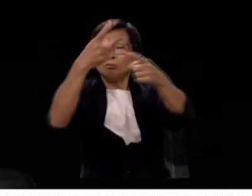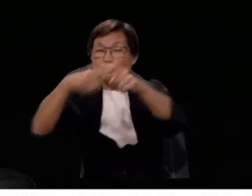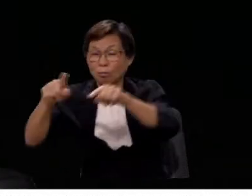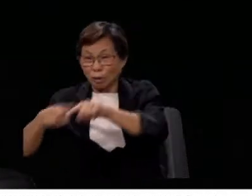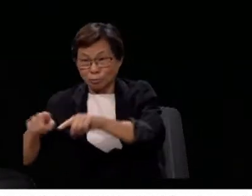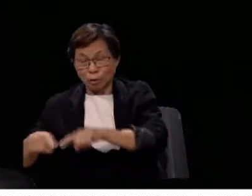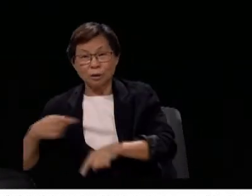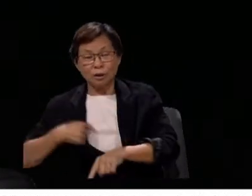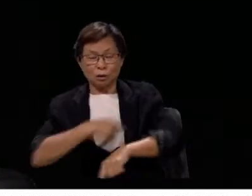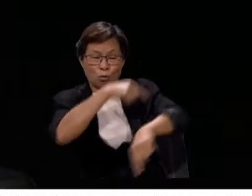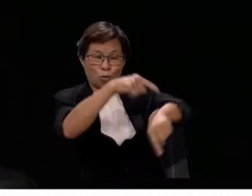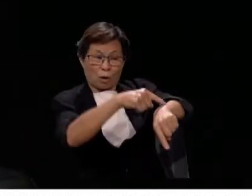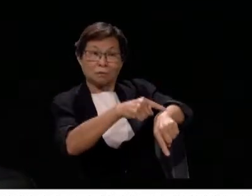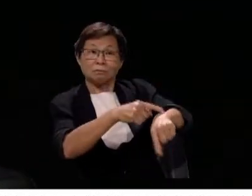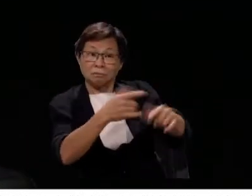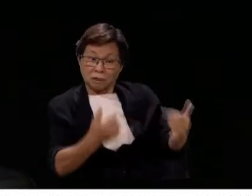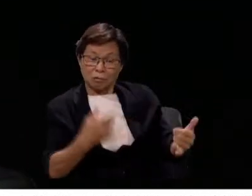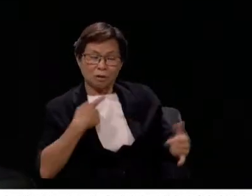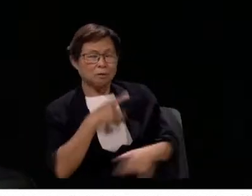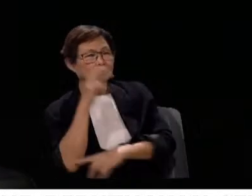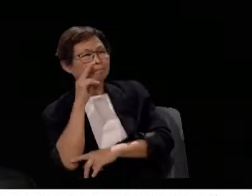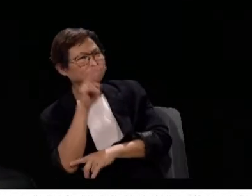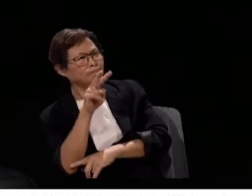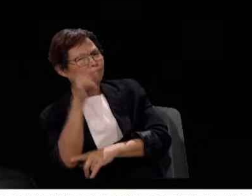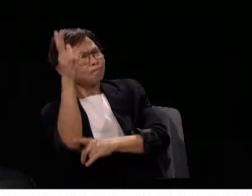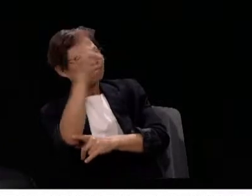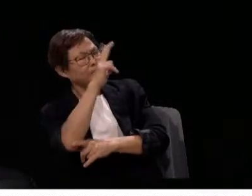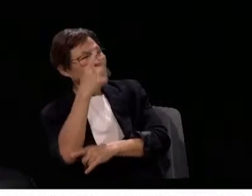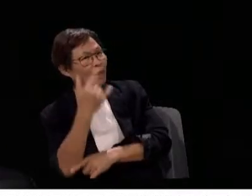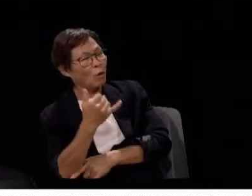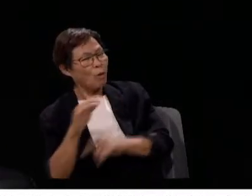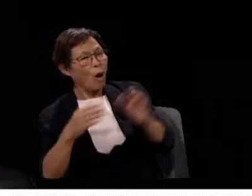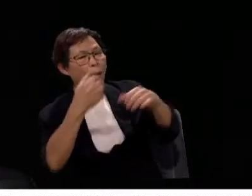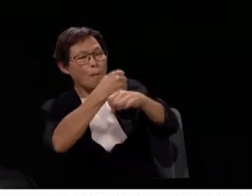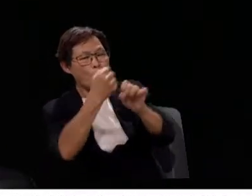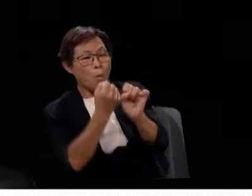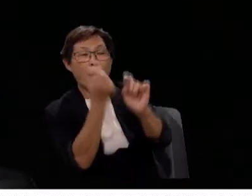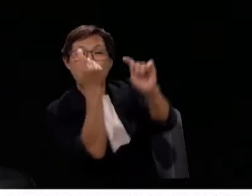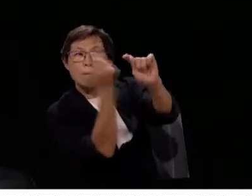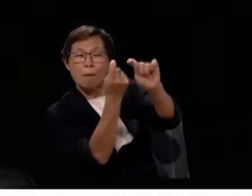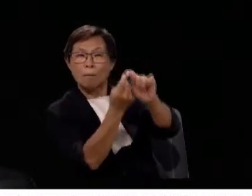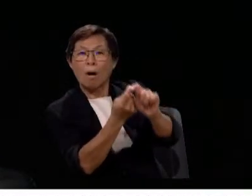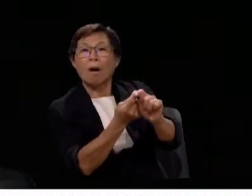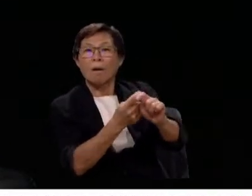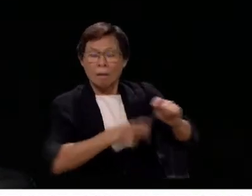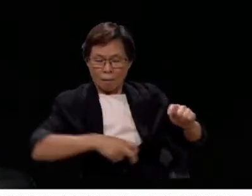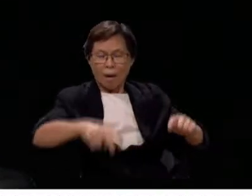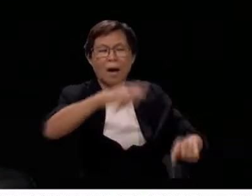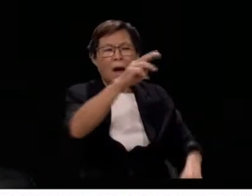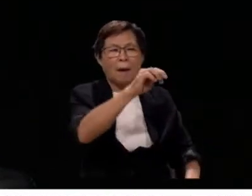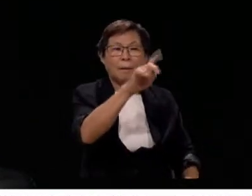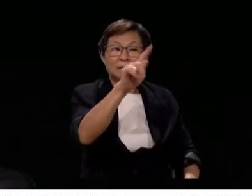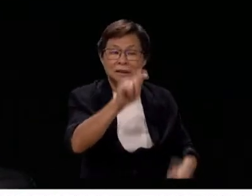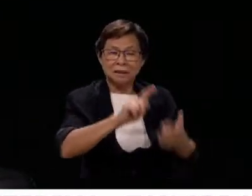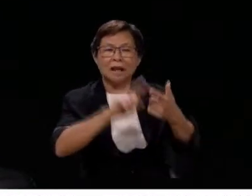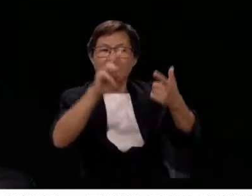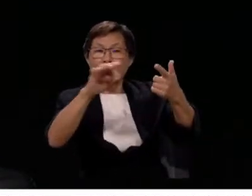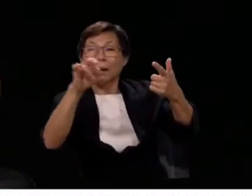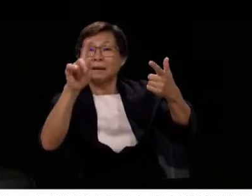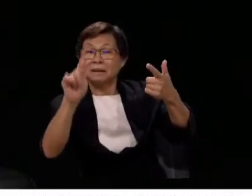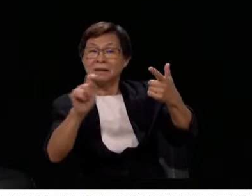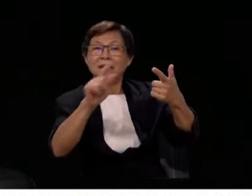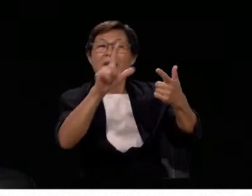melihat bahwa diwakili sama Kerajaan sedang melamunkan Project pengangkutan awam martiel arti yang sangat ekstensif